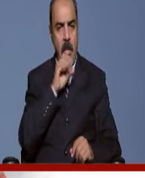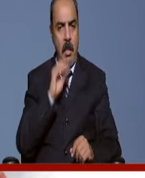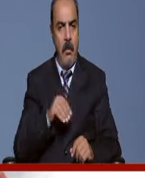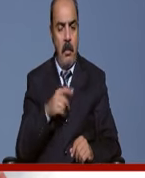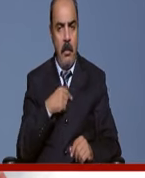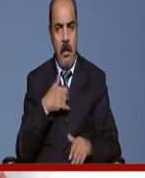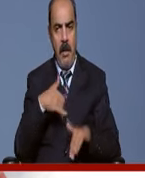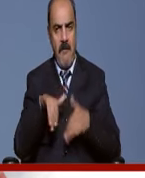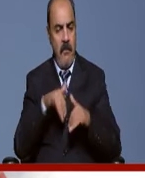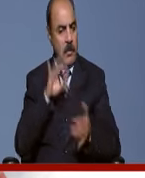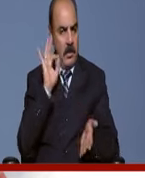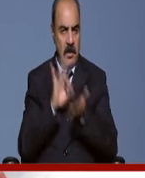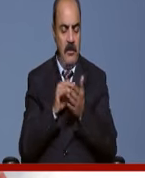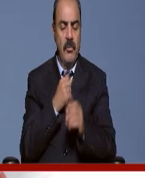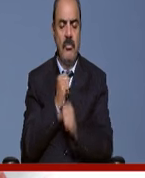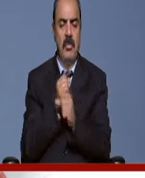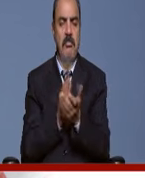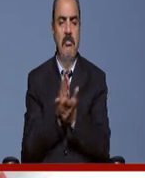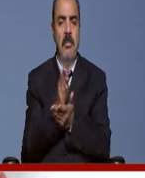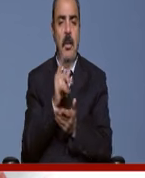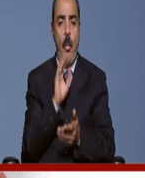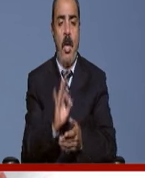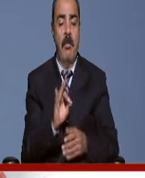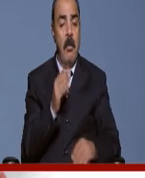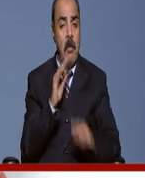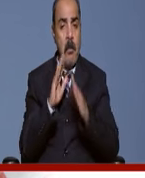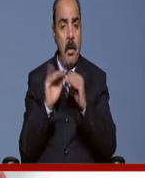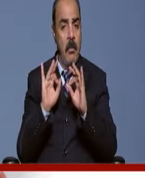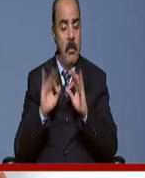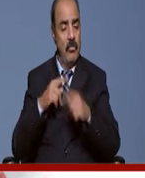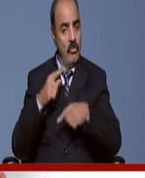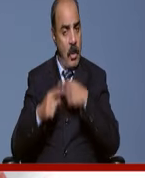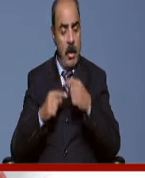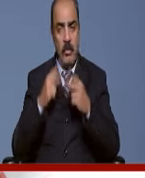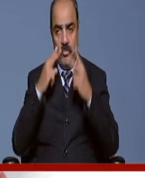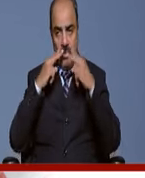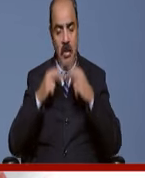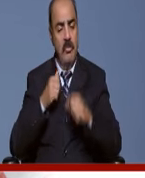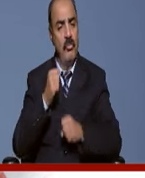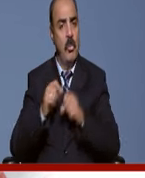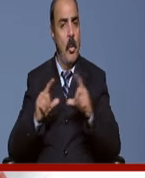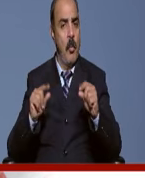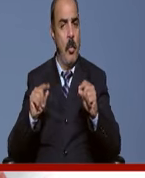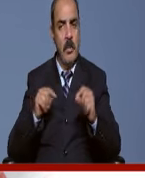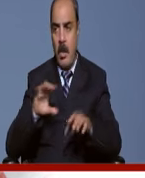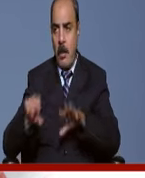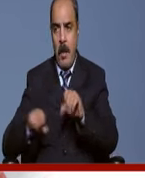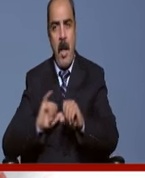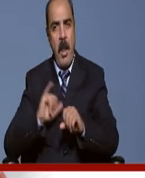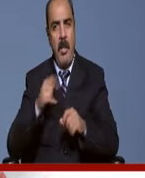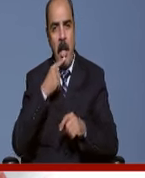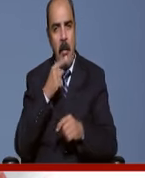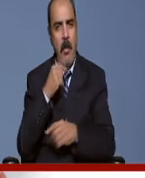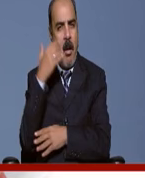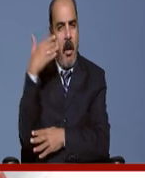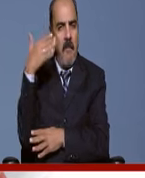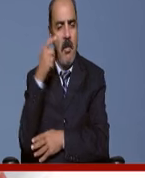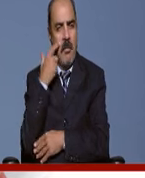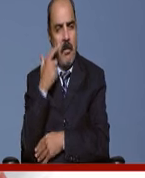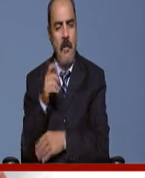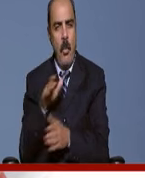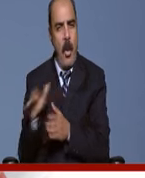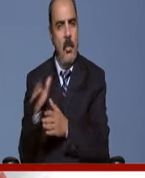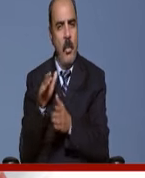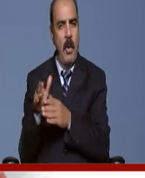ابدا عن هذا الضب ومصر لعبت دائما هذا الدور المتميز في حمل القضيه السياسيه الى